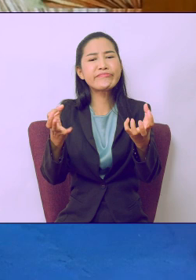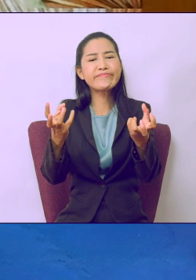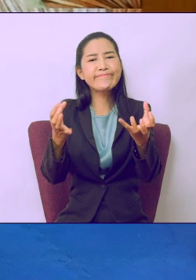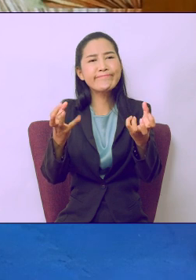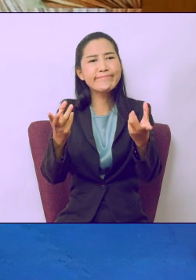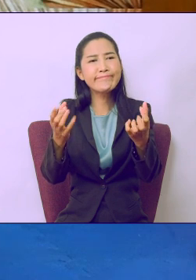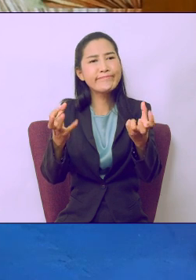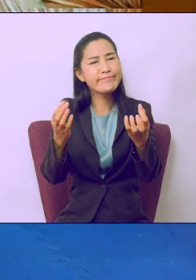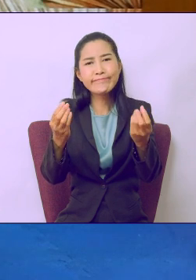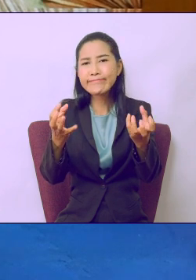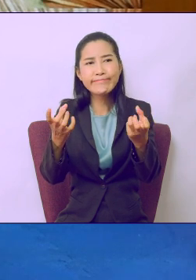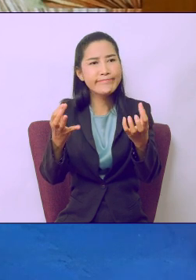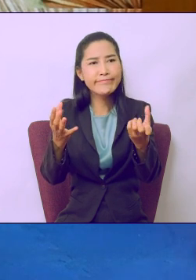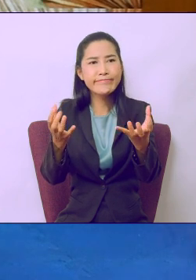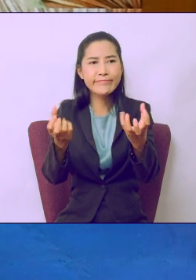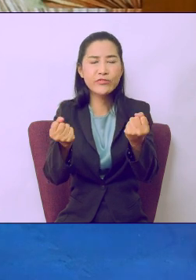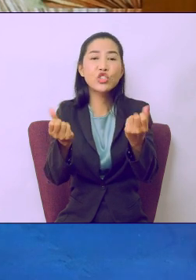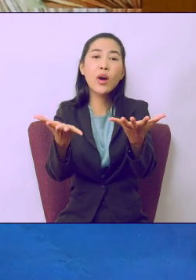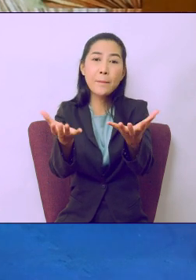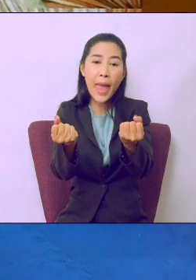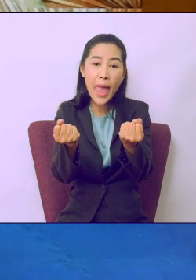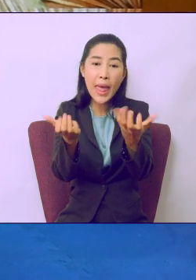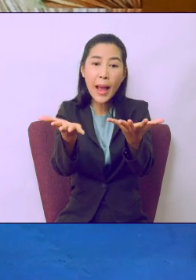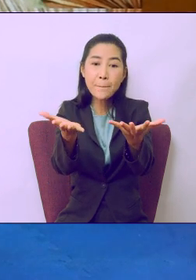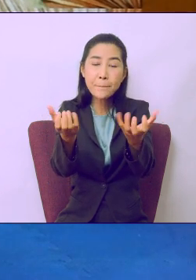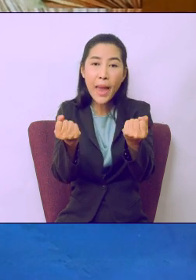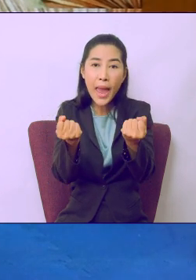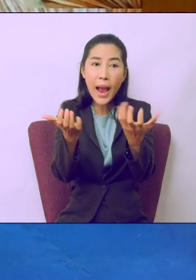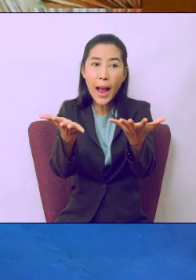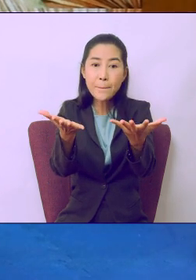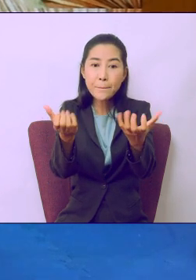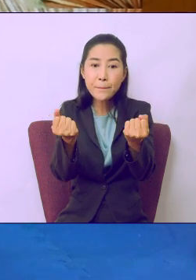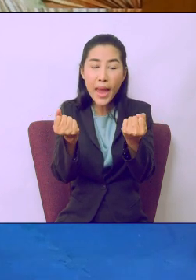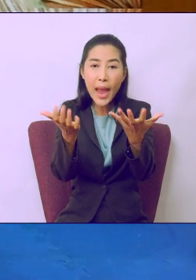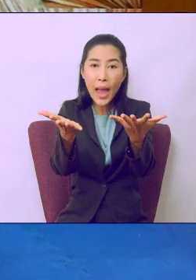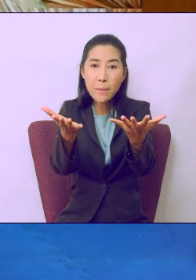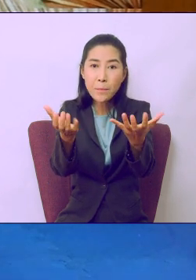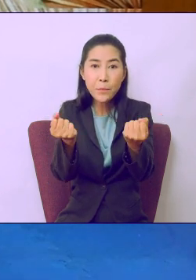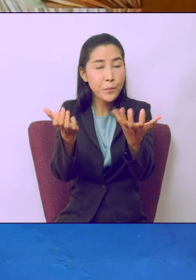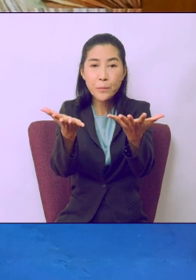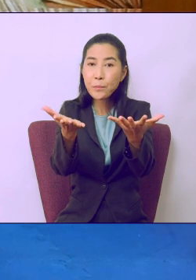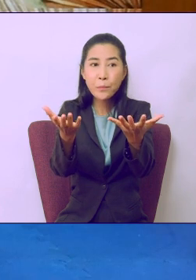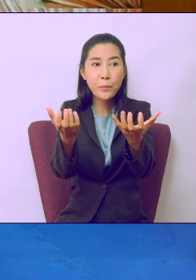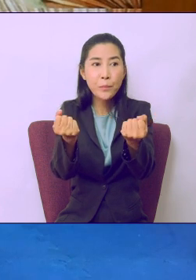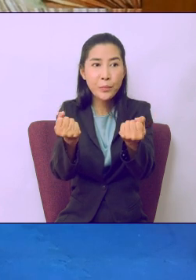มือได้นะครับไม่สามารถขยับนิ้วมือได้อย่างงี้ผมก็เลยสอนเป็นแค่กำกับแบกำกับแบนะครับน้องแพวจะทำ